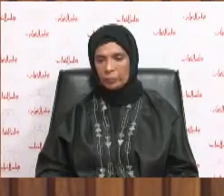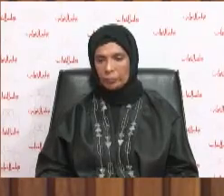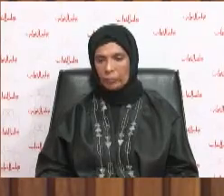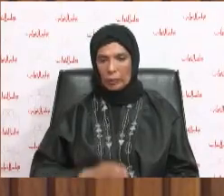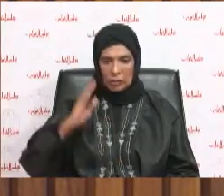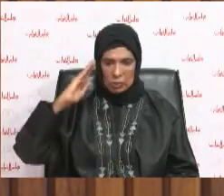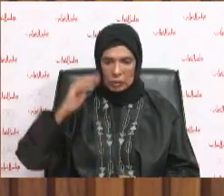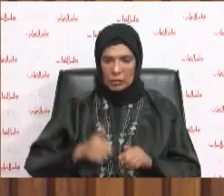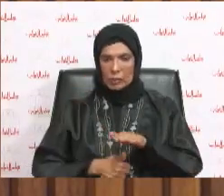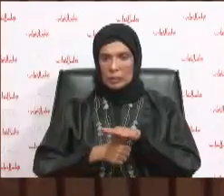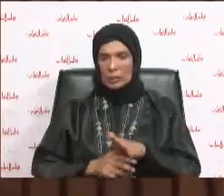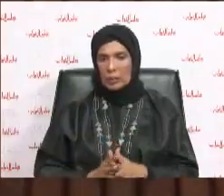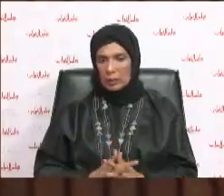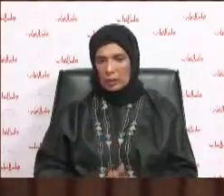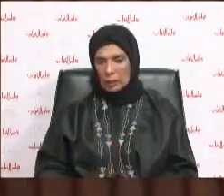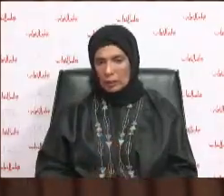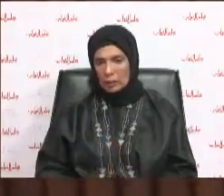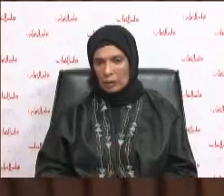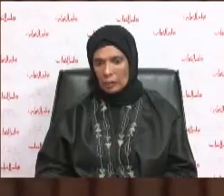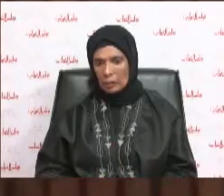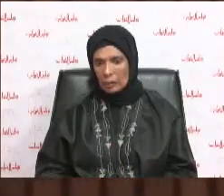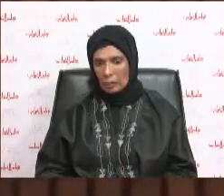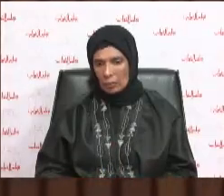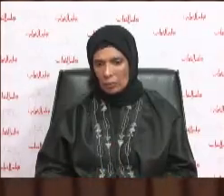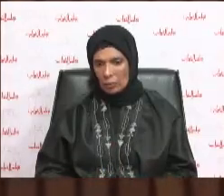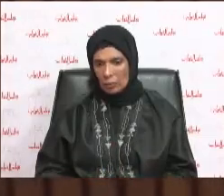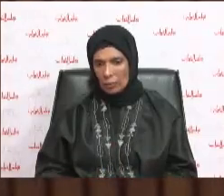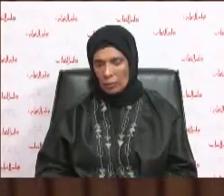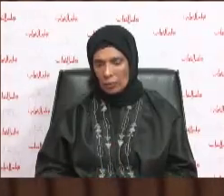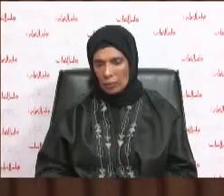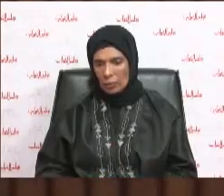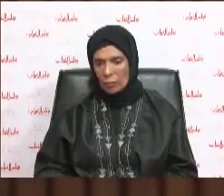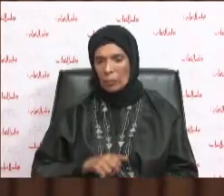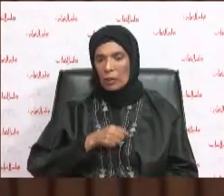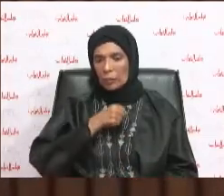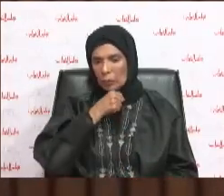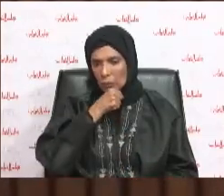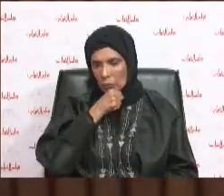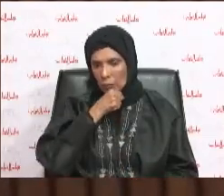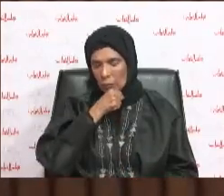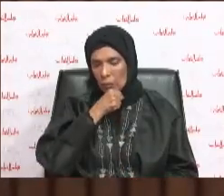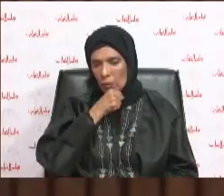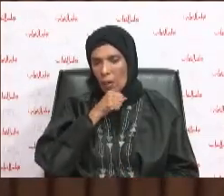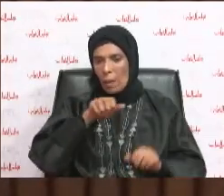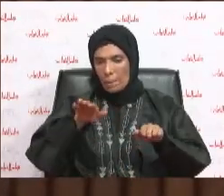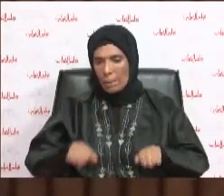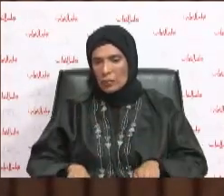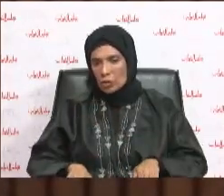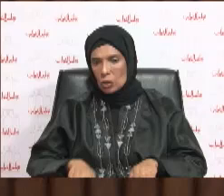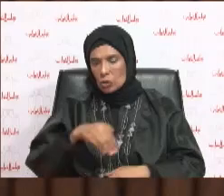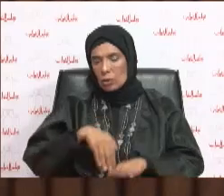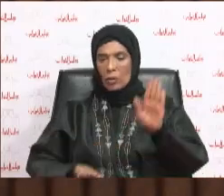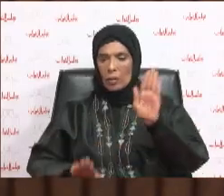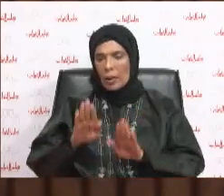شكرا معالي الرئيس. ما عندي مشكلة أن أنتم ما تبون تقاعدون النواب، بس هم لا تهضمون حقهم.